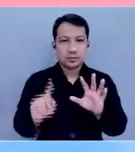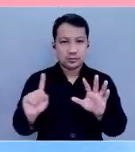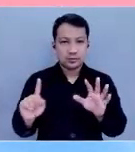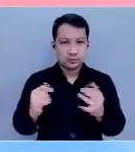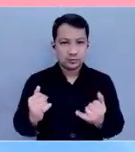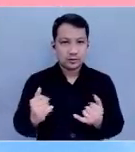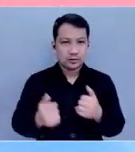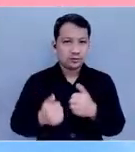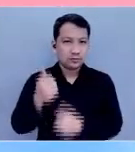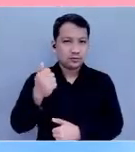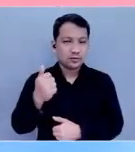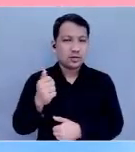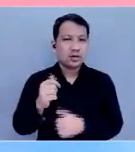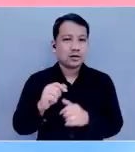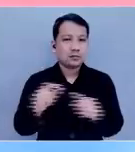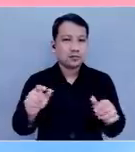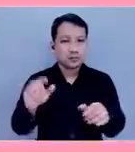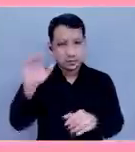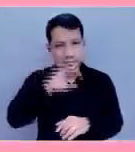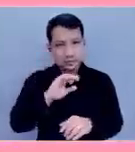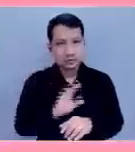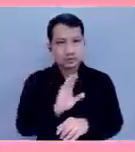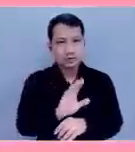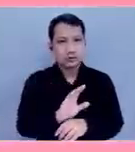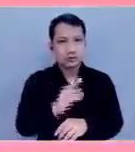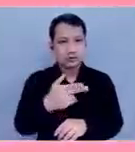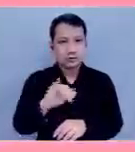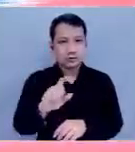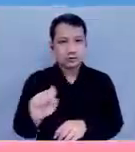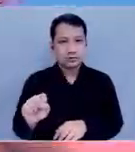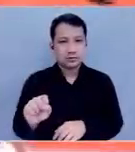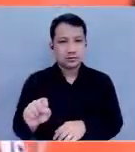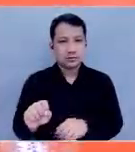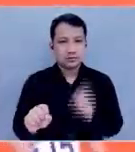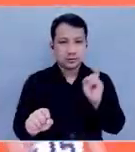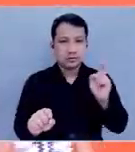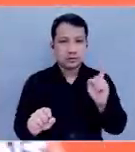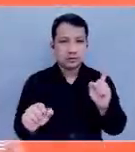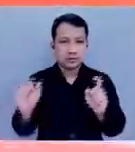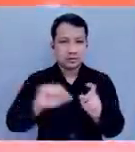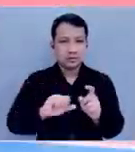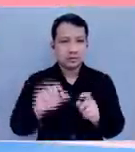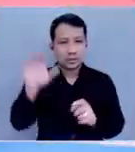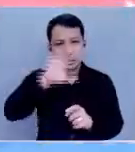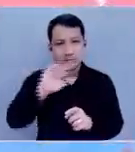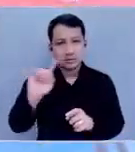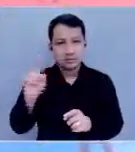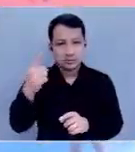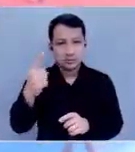record, habang hinahanap pa rin ng High Speed or ng High Risers ang una nilang panalo.